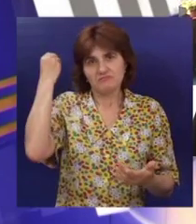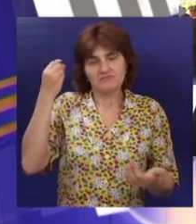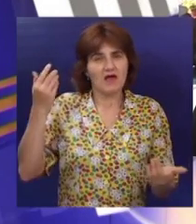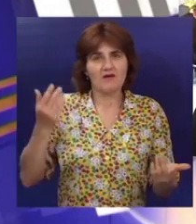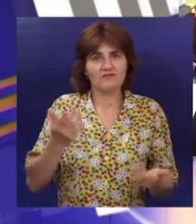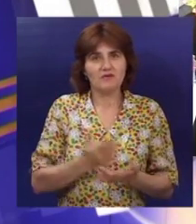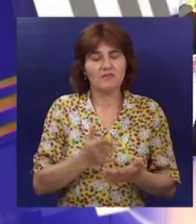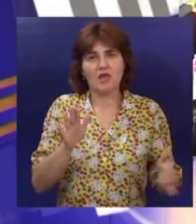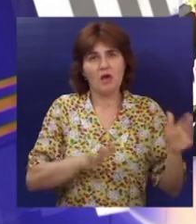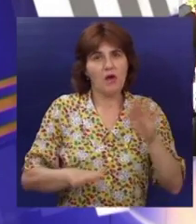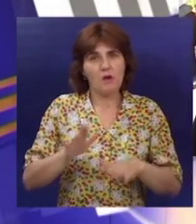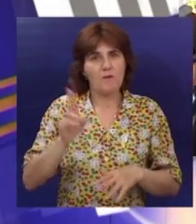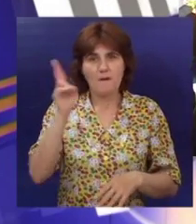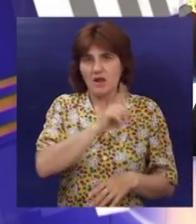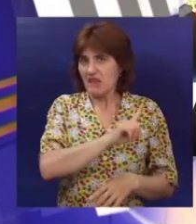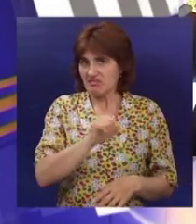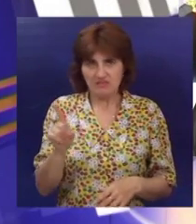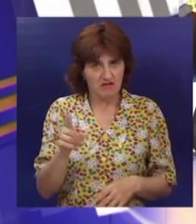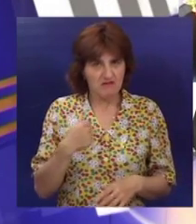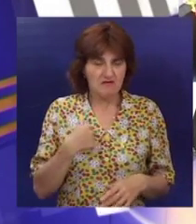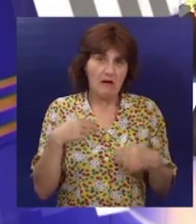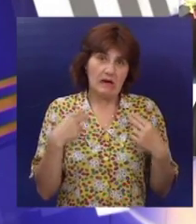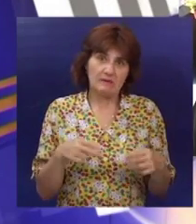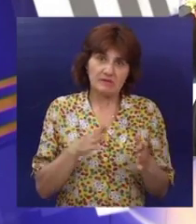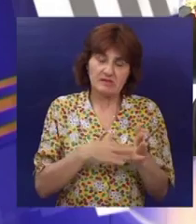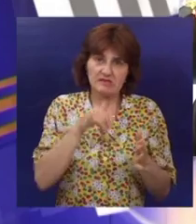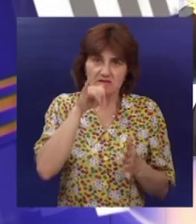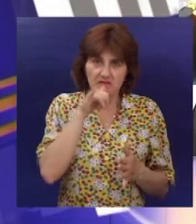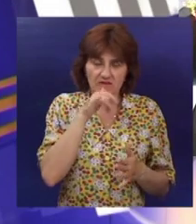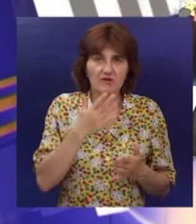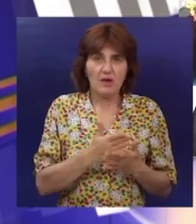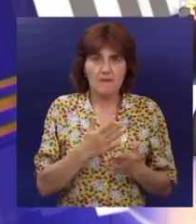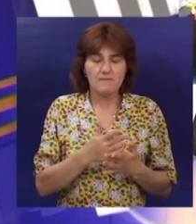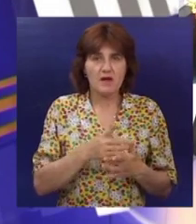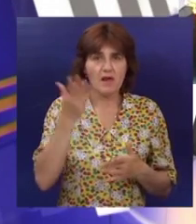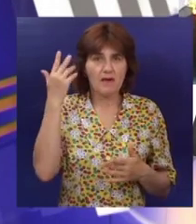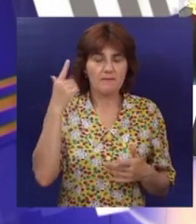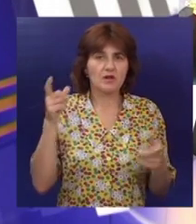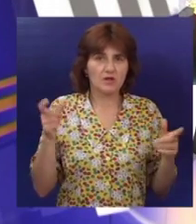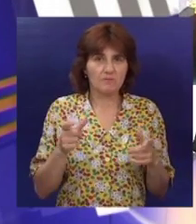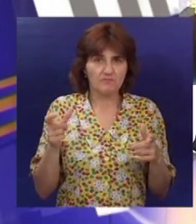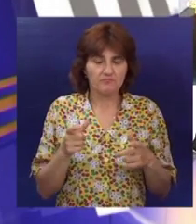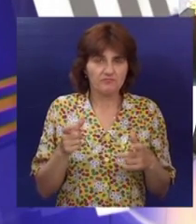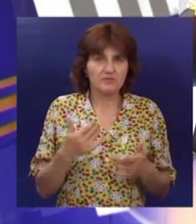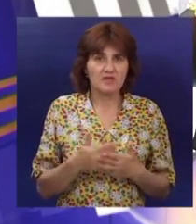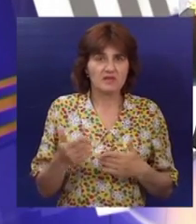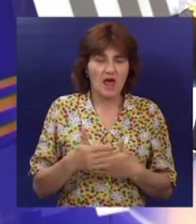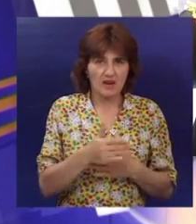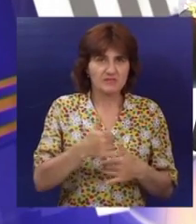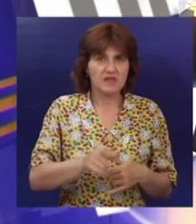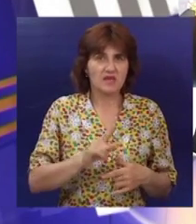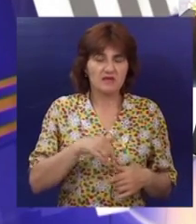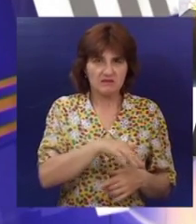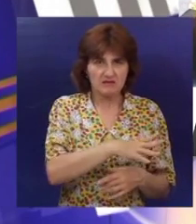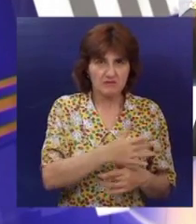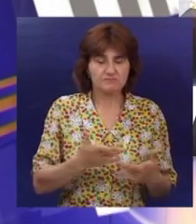se. Jako davno sam bio na kupanju. Na Pališ ne idem, zašto se malo bojim. Išli smo na tresetište dok nije postao ribnjak, sad više ne